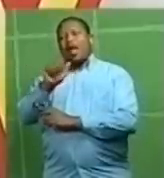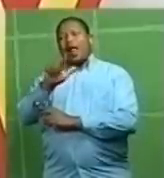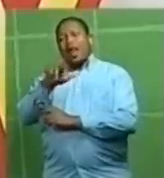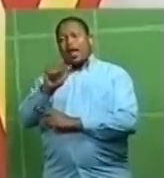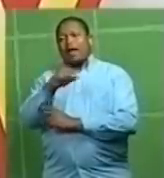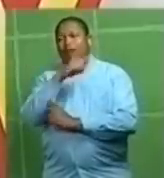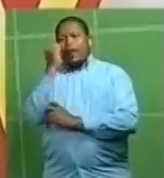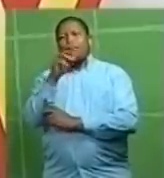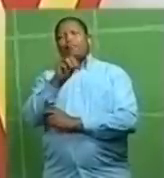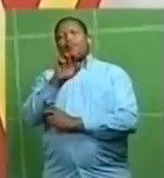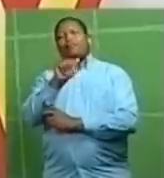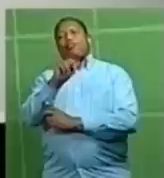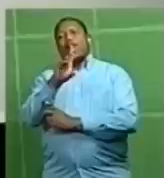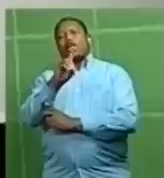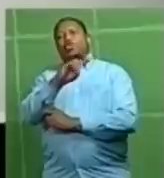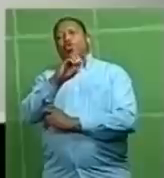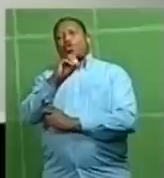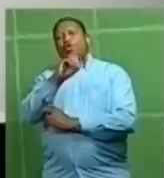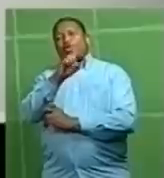emhlabeni